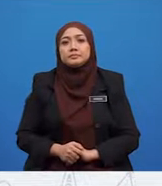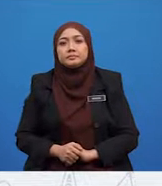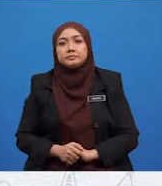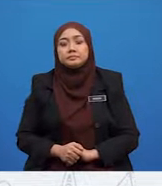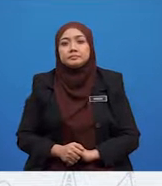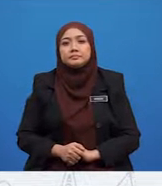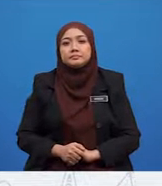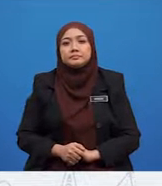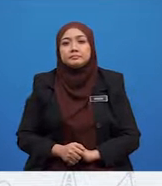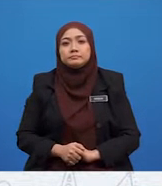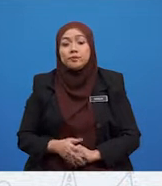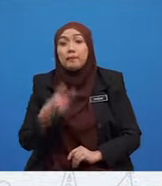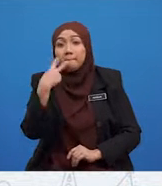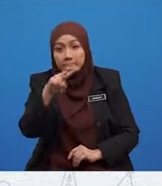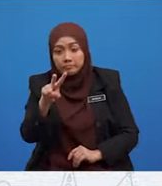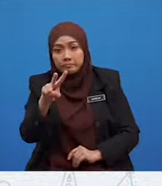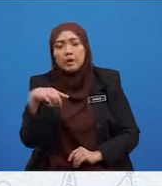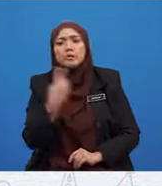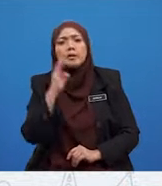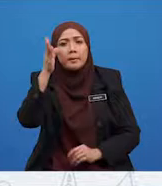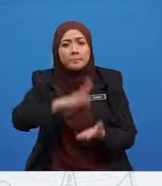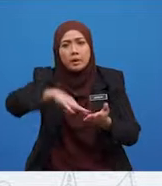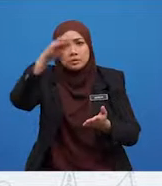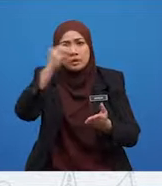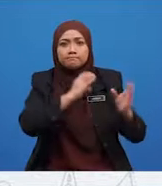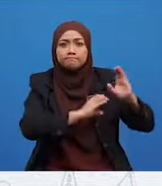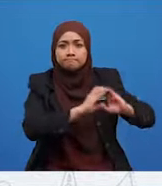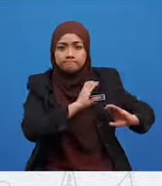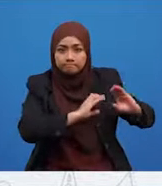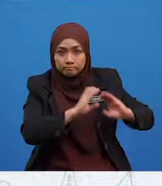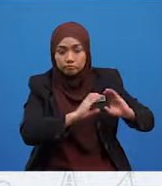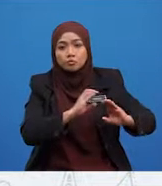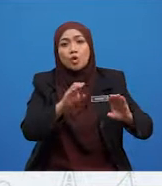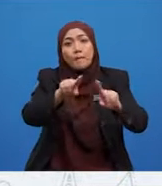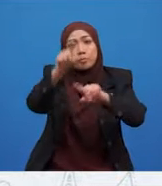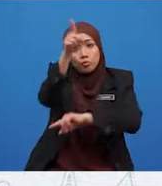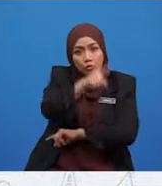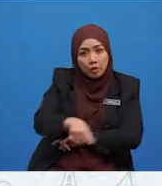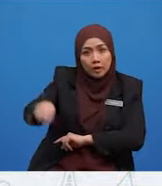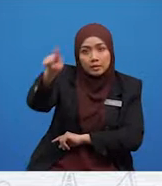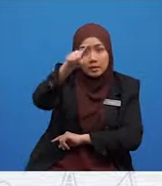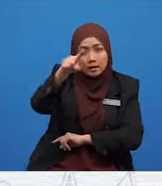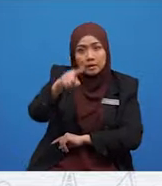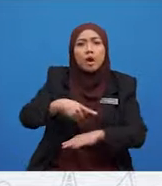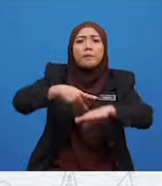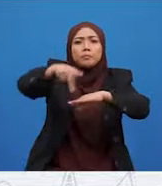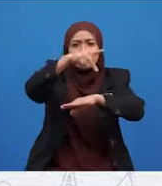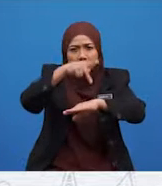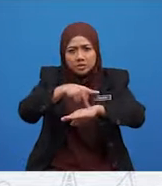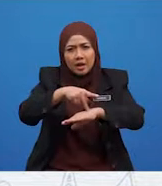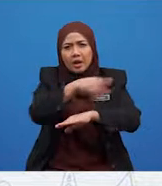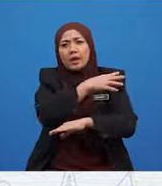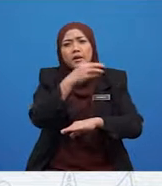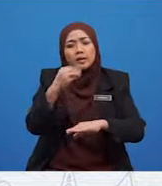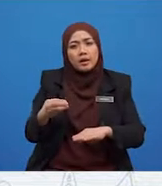ciri-ciri bulatan, pusat dan jejari bulatan dan menyelesaikan masalah yang